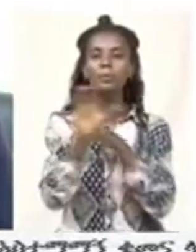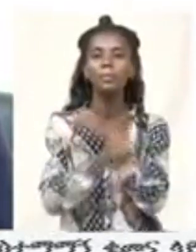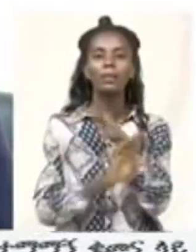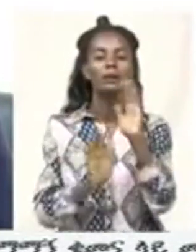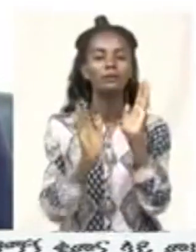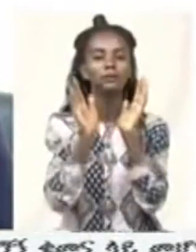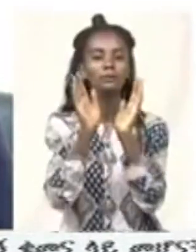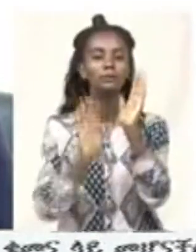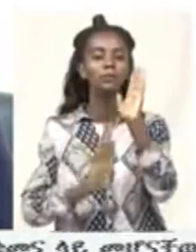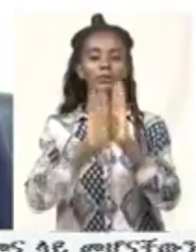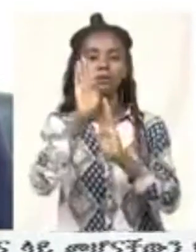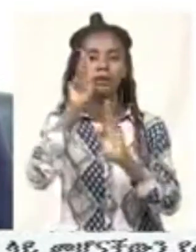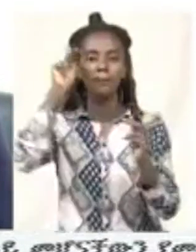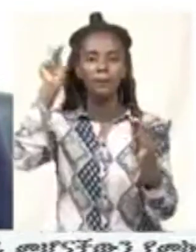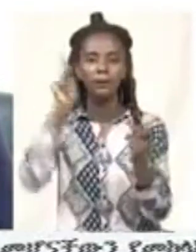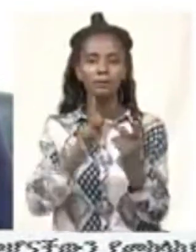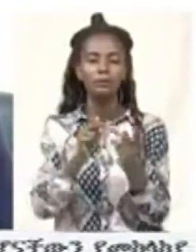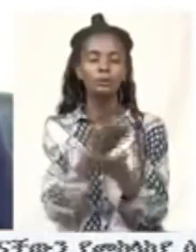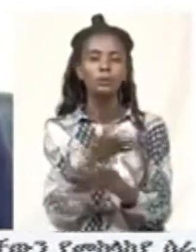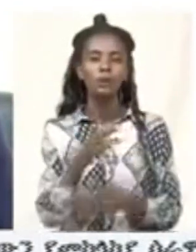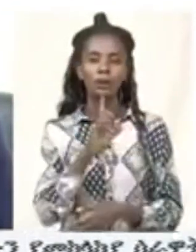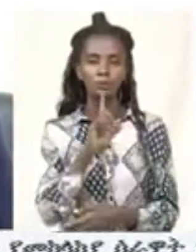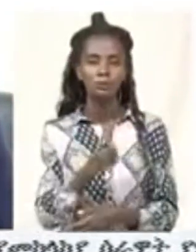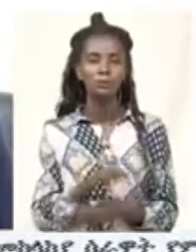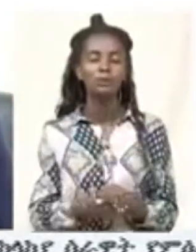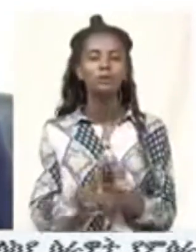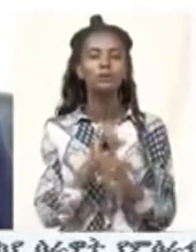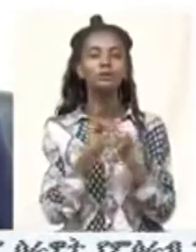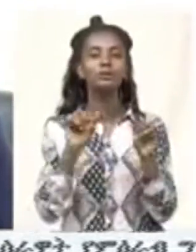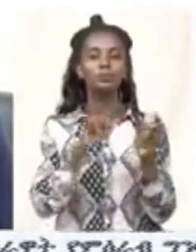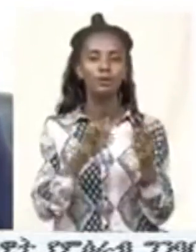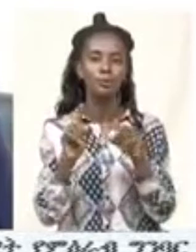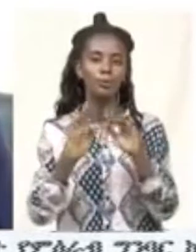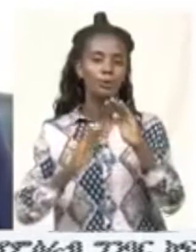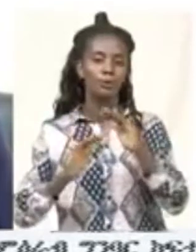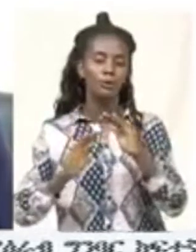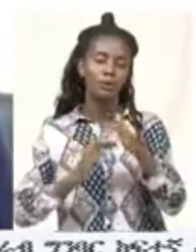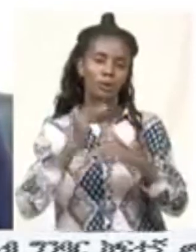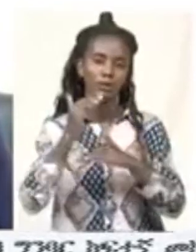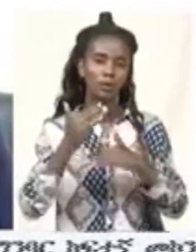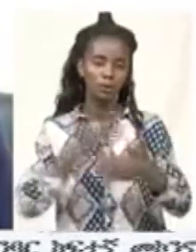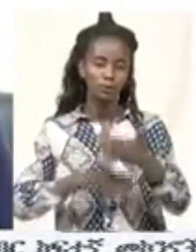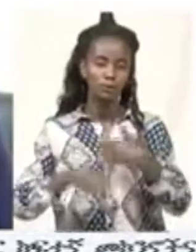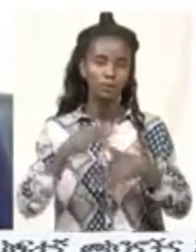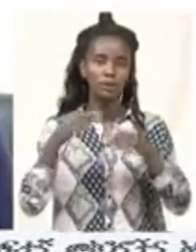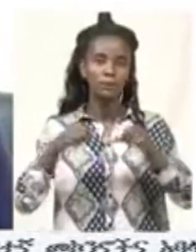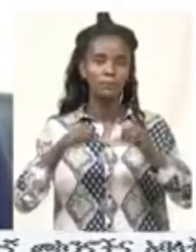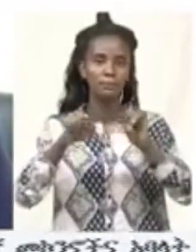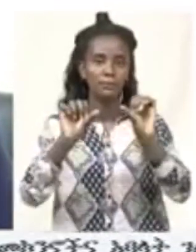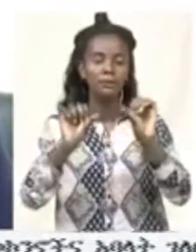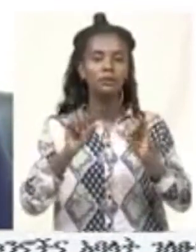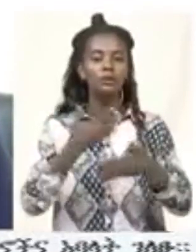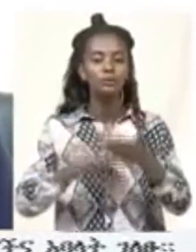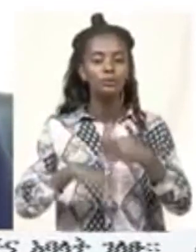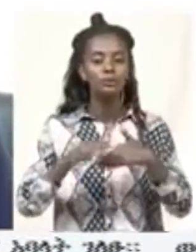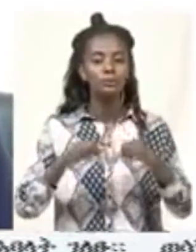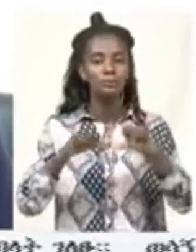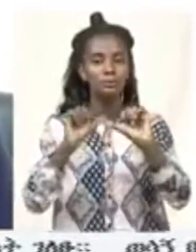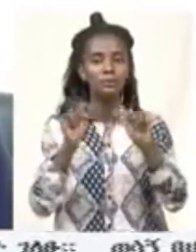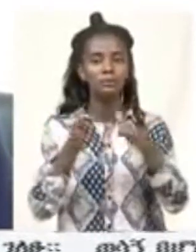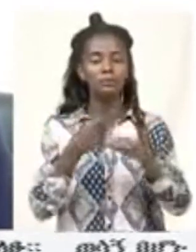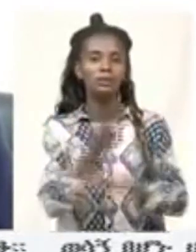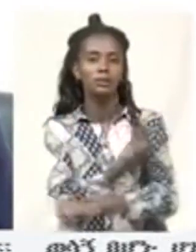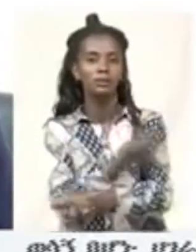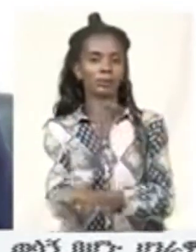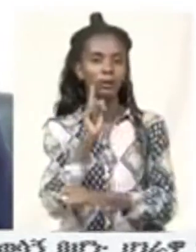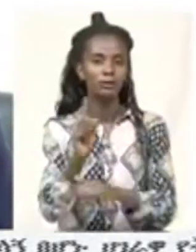ብልጽግና የምናሳካበት ጉዳይ ነው። እንዲሁም ደግሞ ቀጣይ ትውልድን የምናስቀጥልበት አንዱ በክትባት